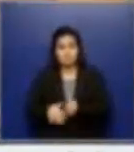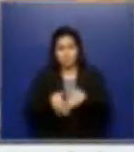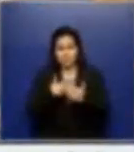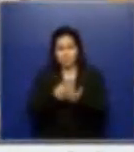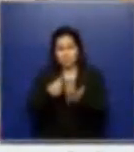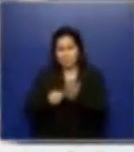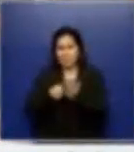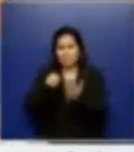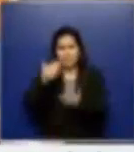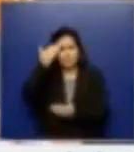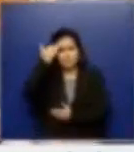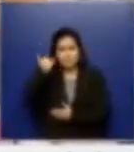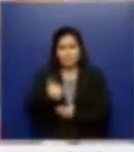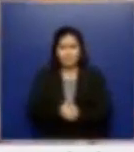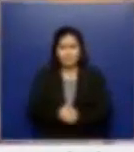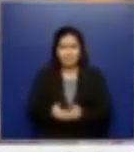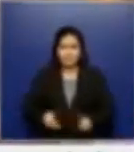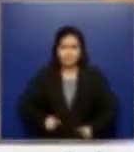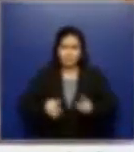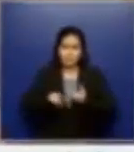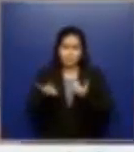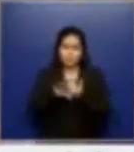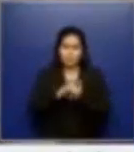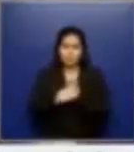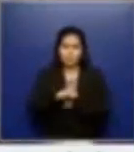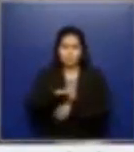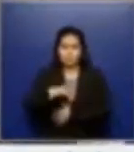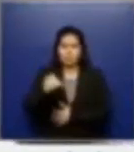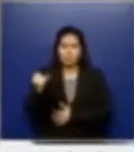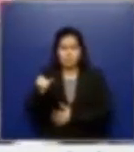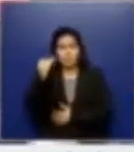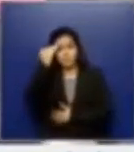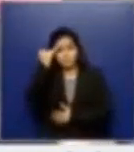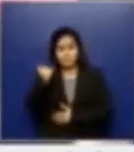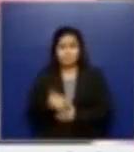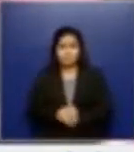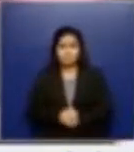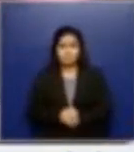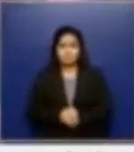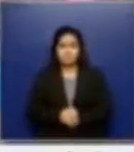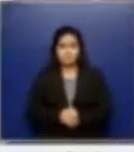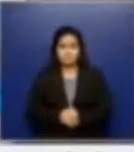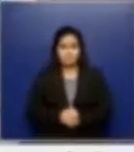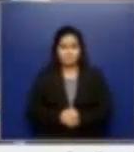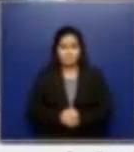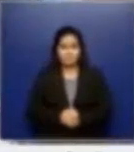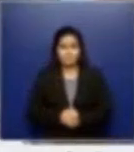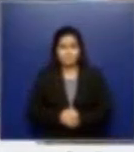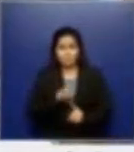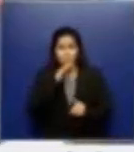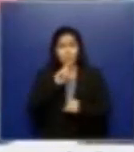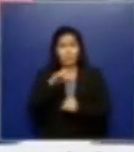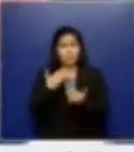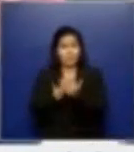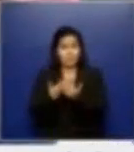อะทำไมคุณภาพชีวิตประชาชนอยู่ดังนี้และชัดเจนที่สุดถ้าฐานะการคลังของประเ